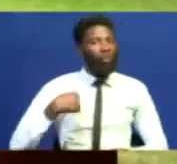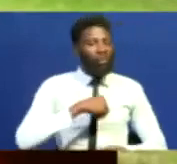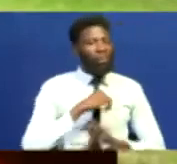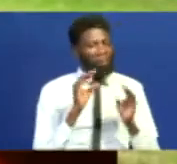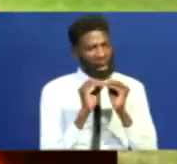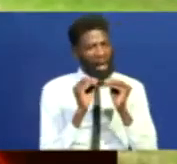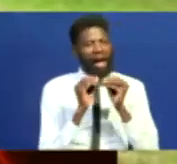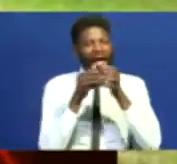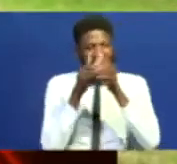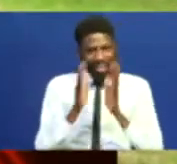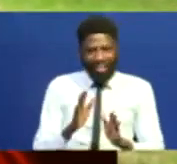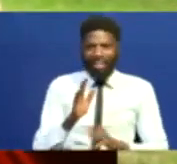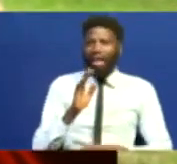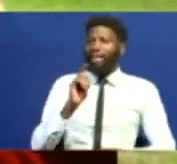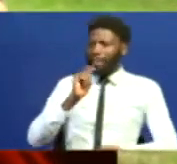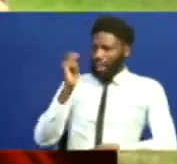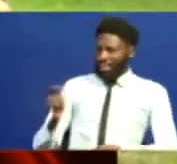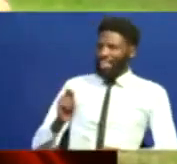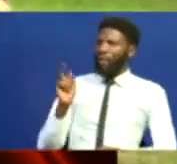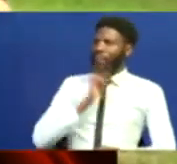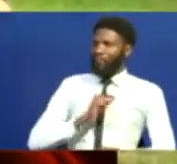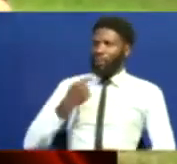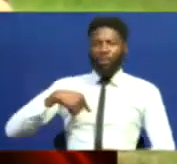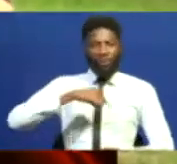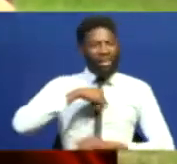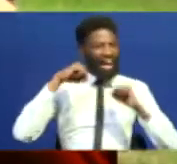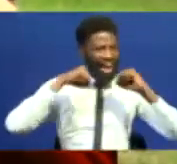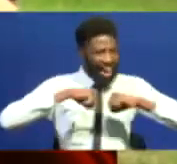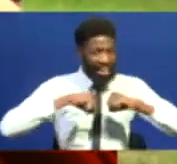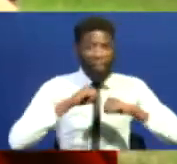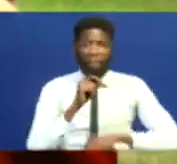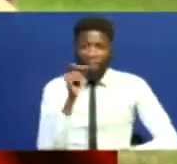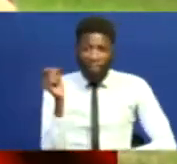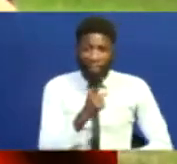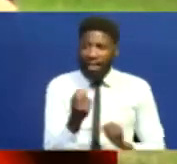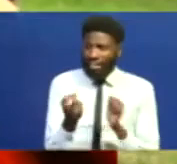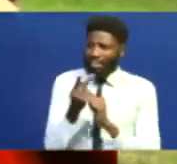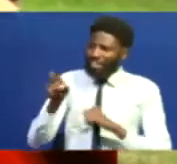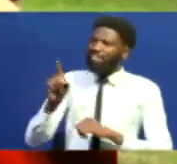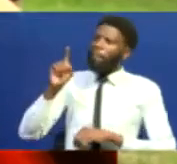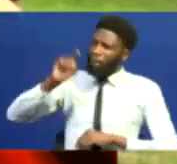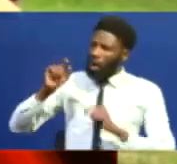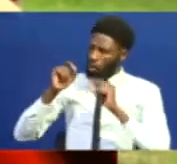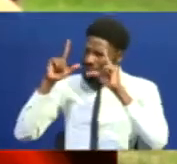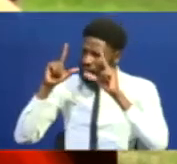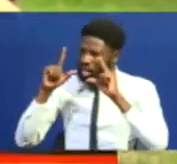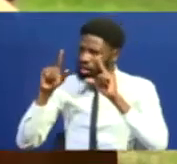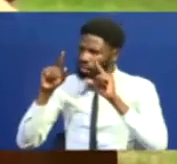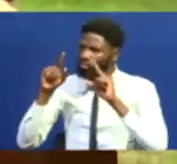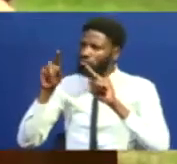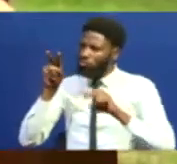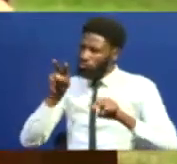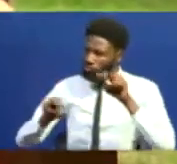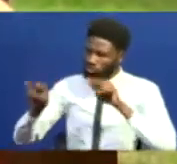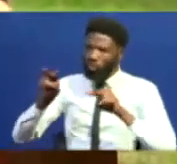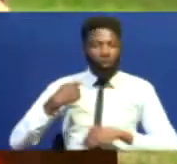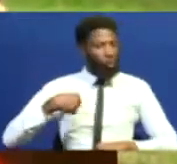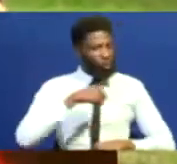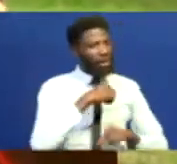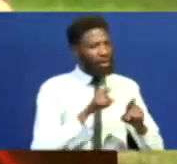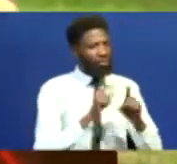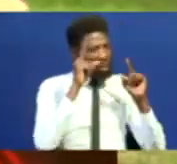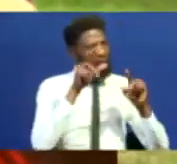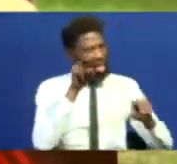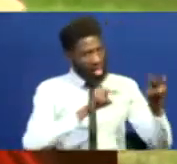wenzetu, tukaweka mikakati kwamba wakati wa Disemba wale wanakuwa chonjo na sisi tunakuwa chonjo, kwa sababu unajua anti-FGM act iko